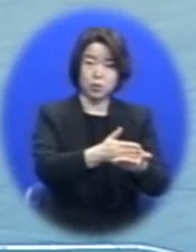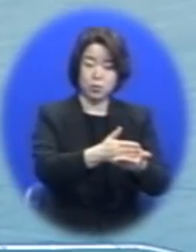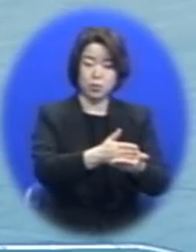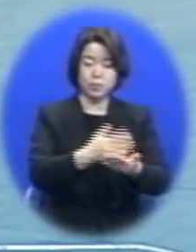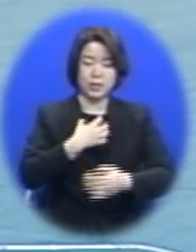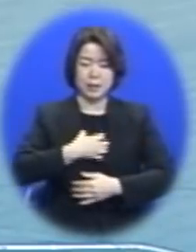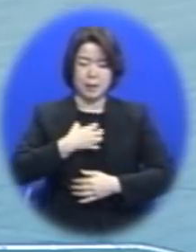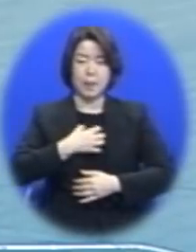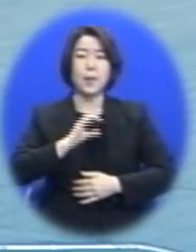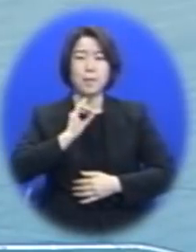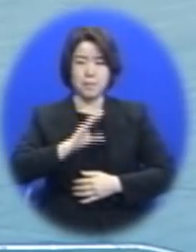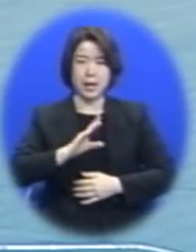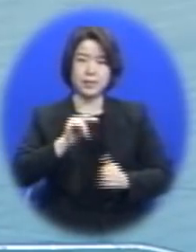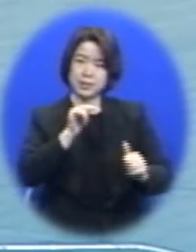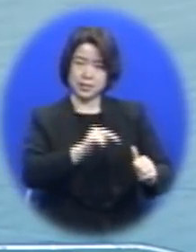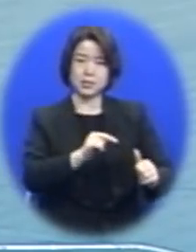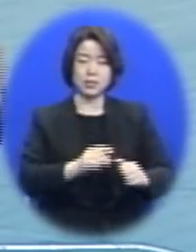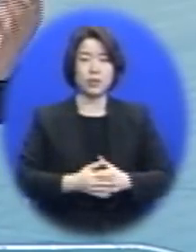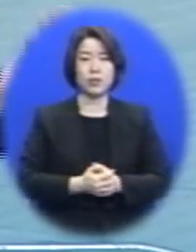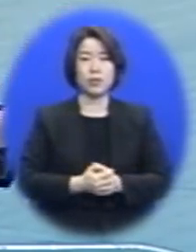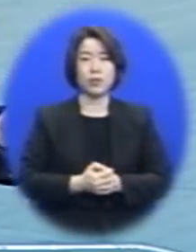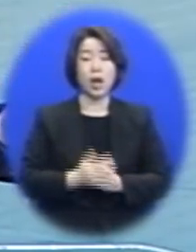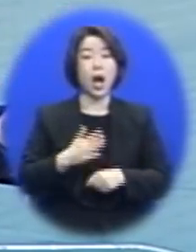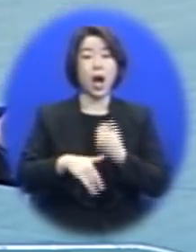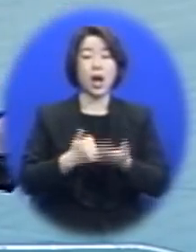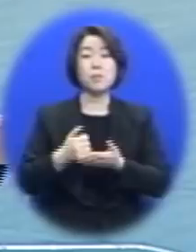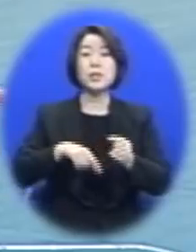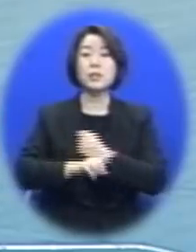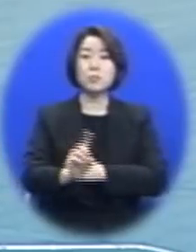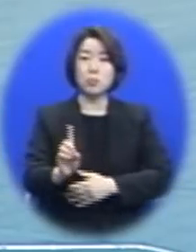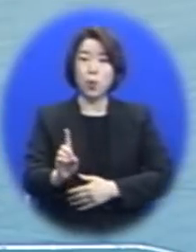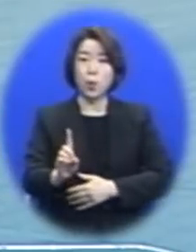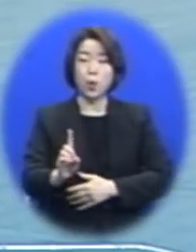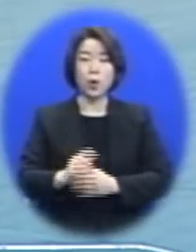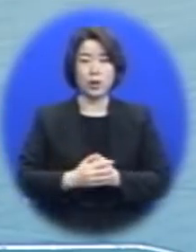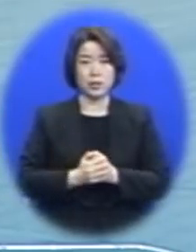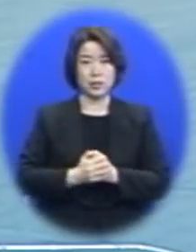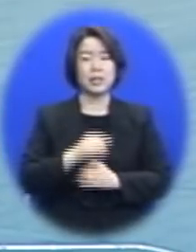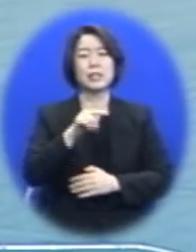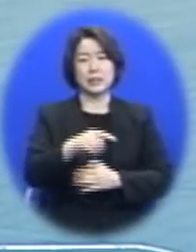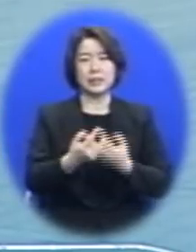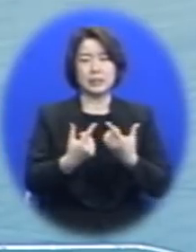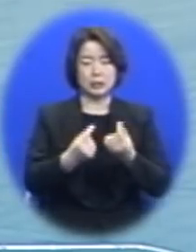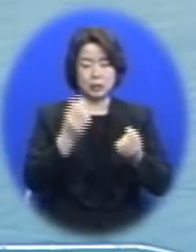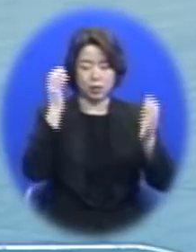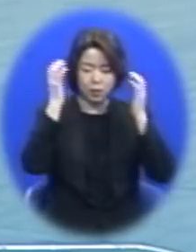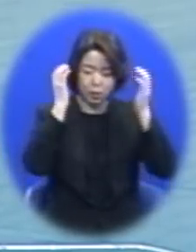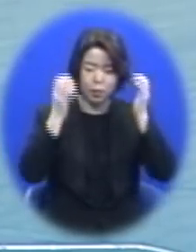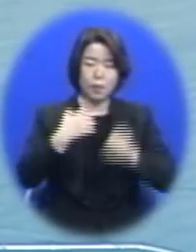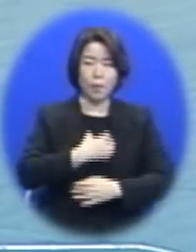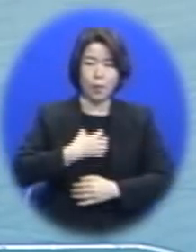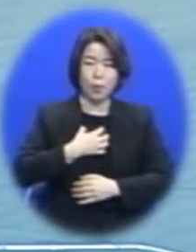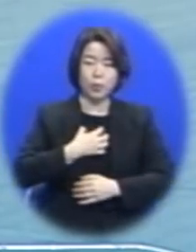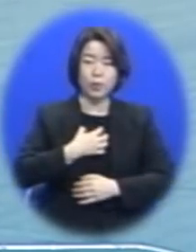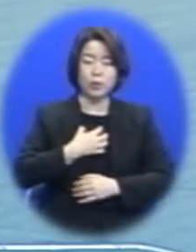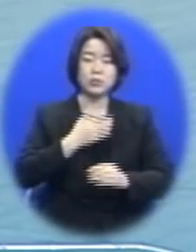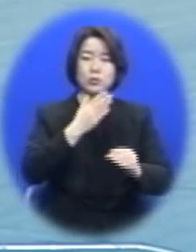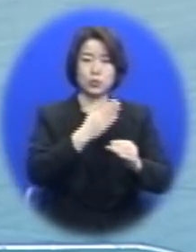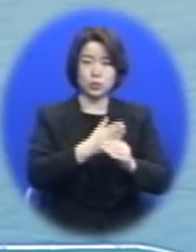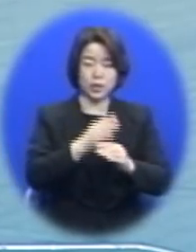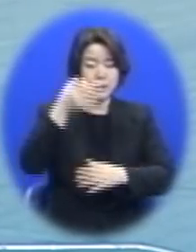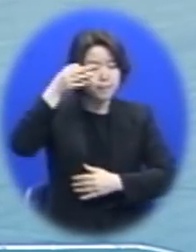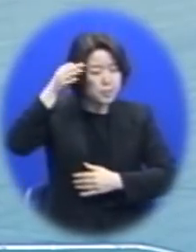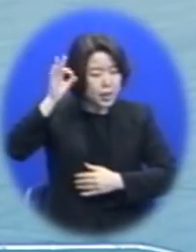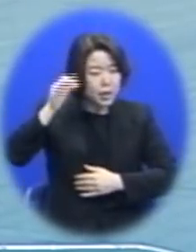고통스럽게 말 하라 그 하나님의 뜻은 뭐죠 그런 고통 가운데서 깨닫고 회개하고 돌아